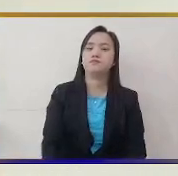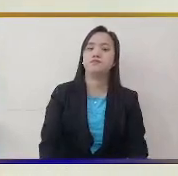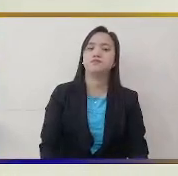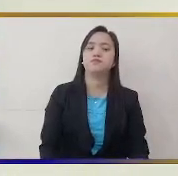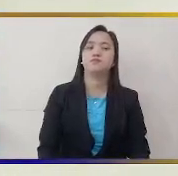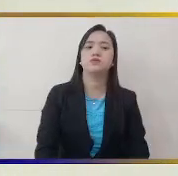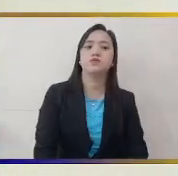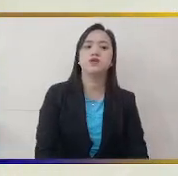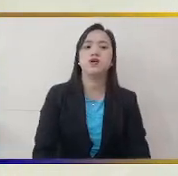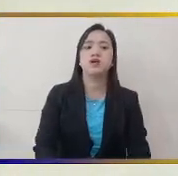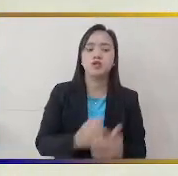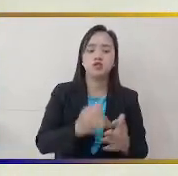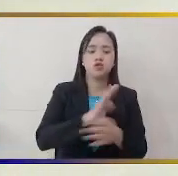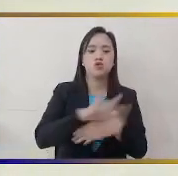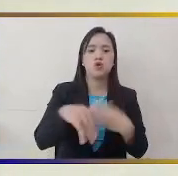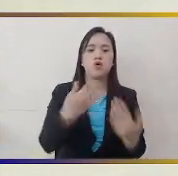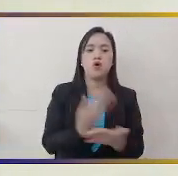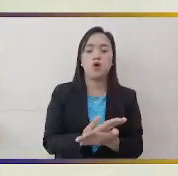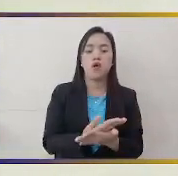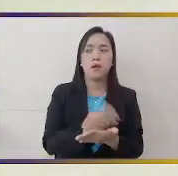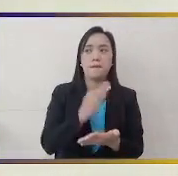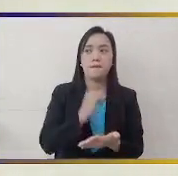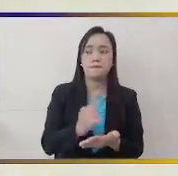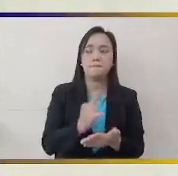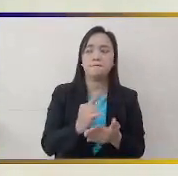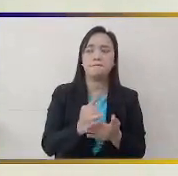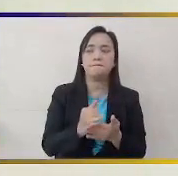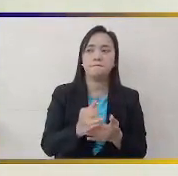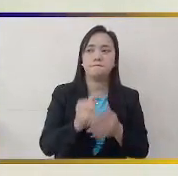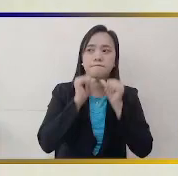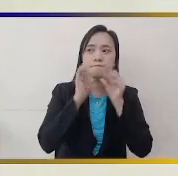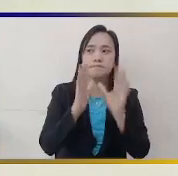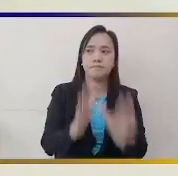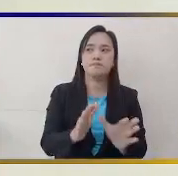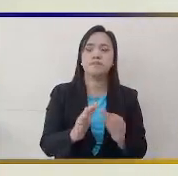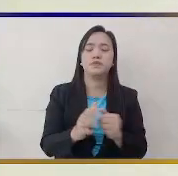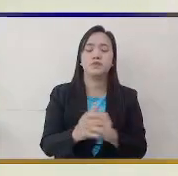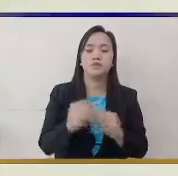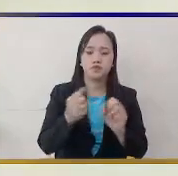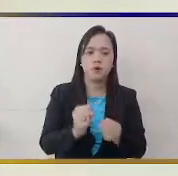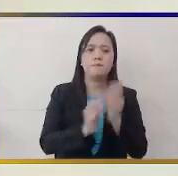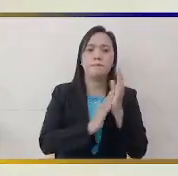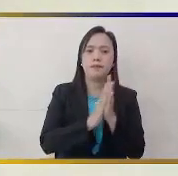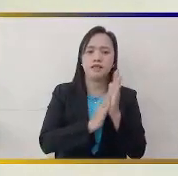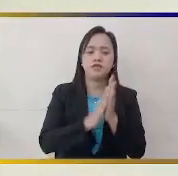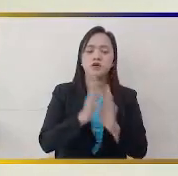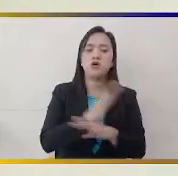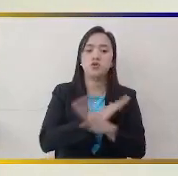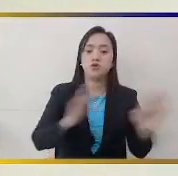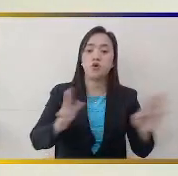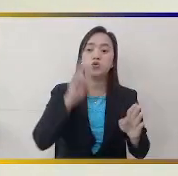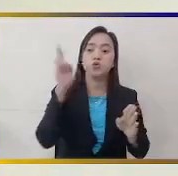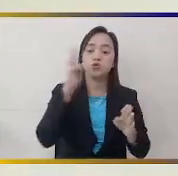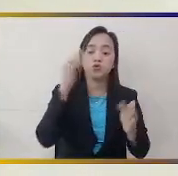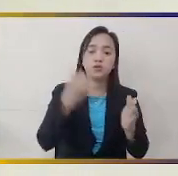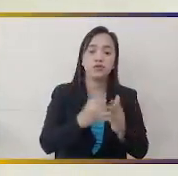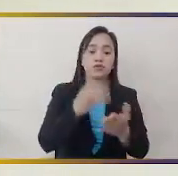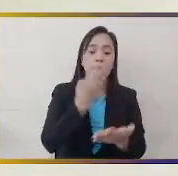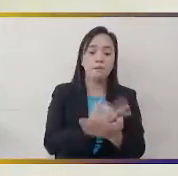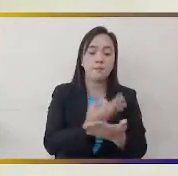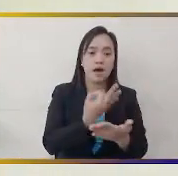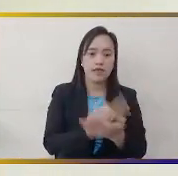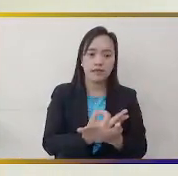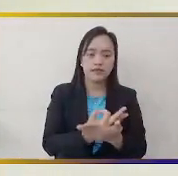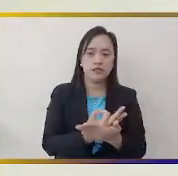ito pagpapala mo pero please Hwag mong gamitin ang perang ito para mapawalang ako sa sa church that's right at mga